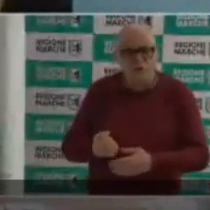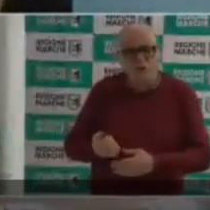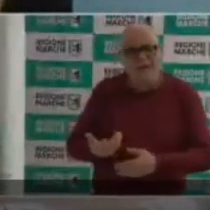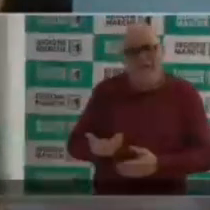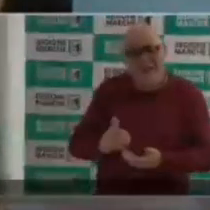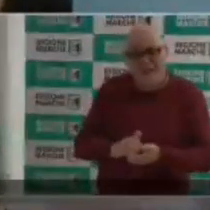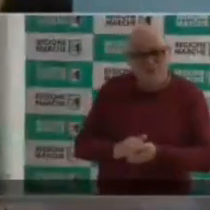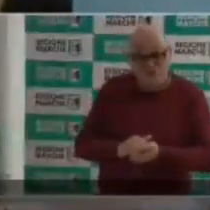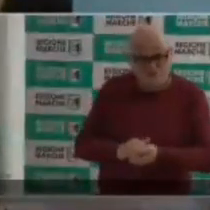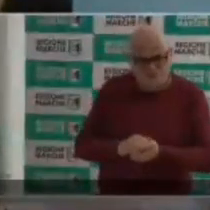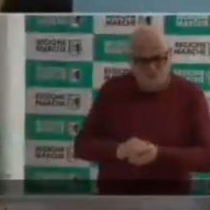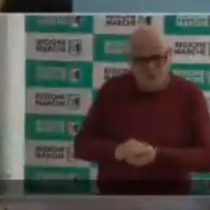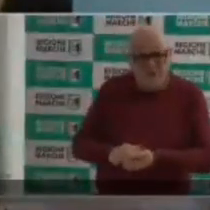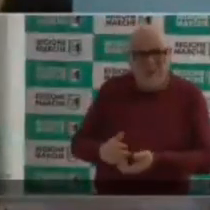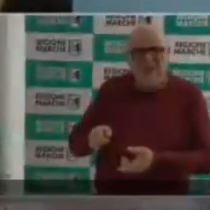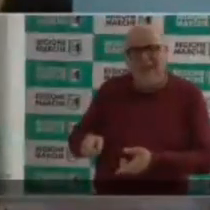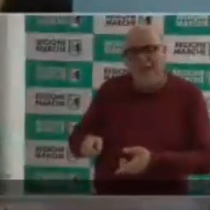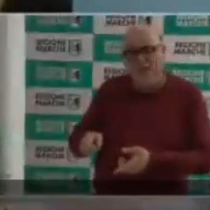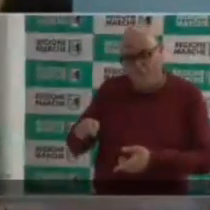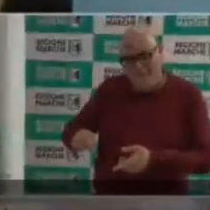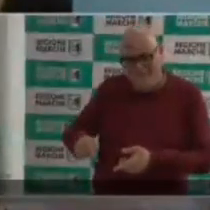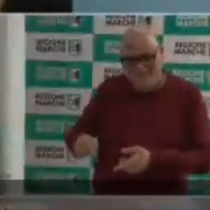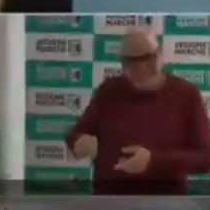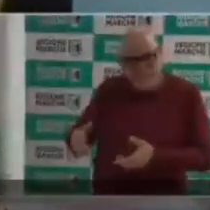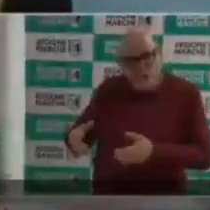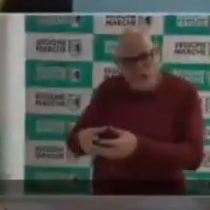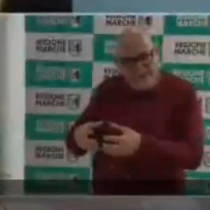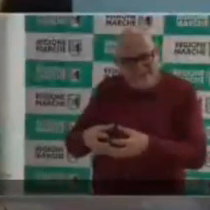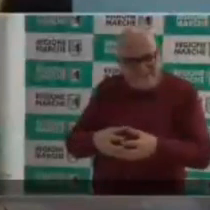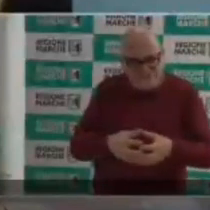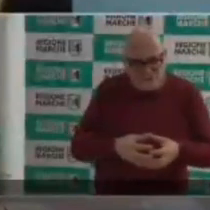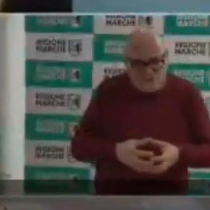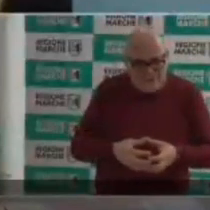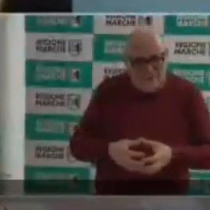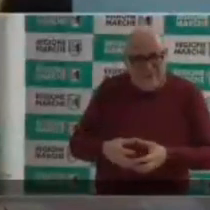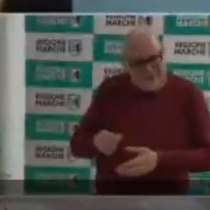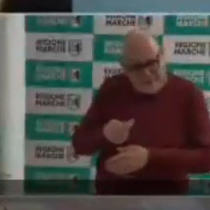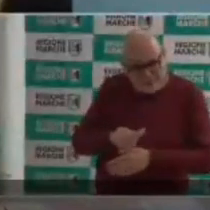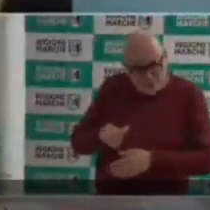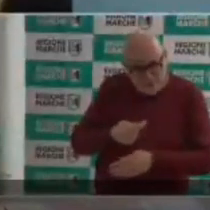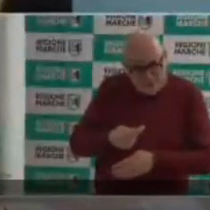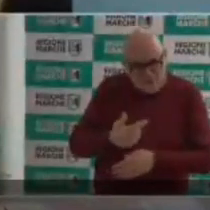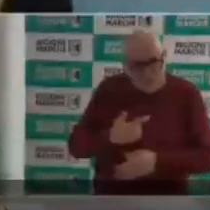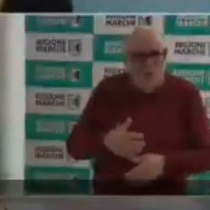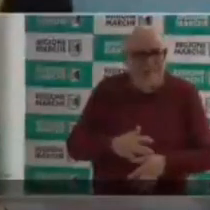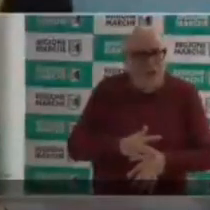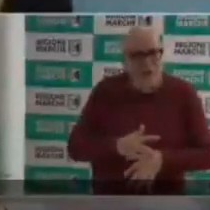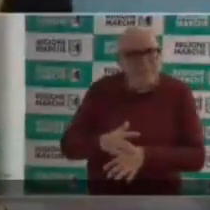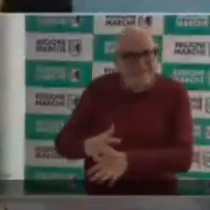realtà che si sono messe insieme. Oggi le accompagneremo dal punto di vista